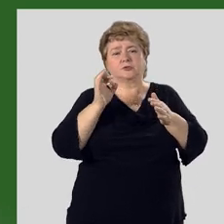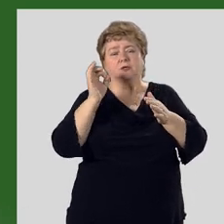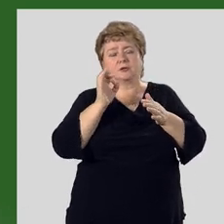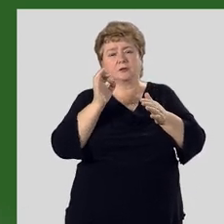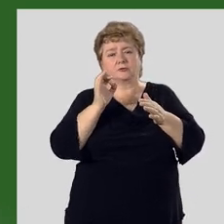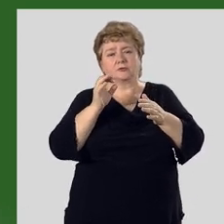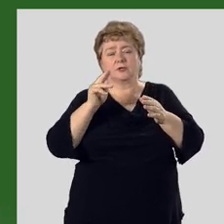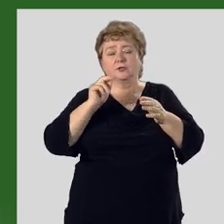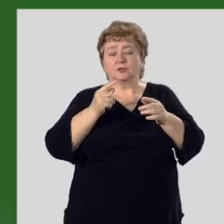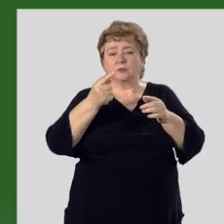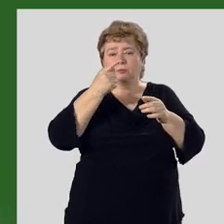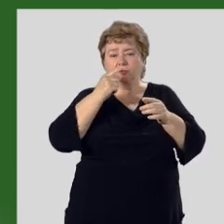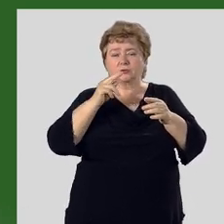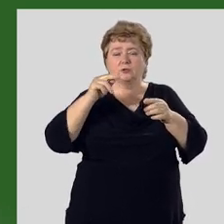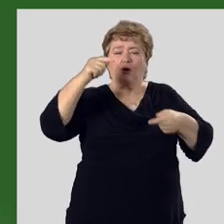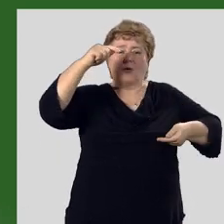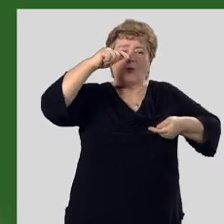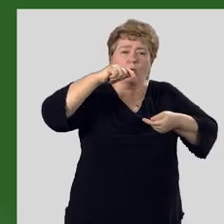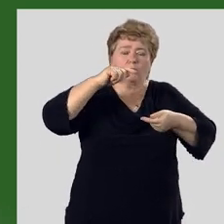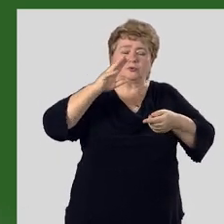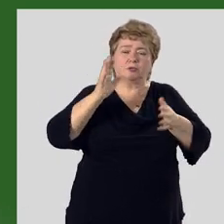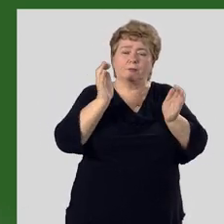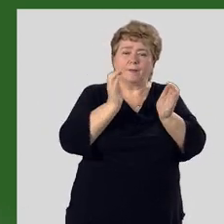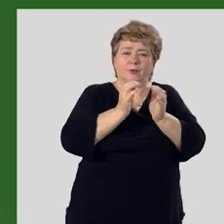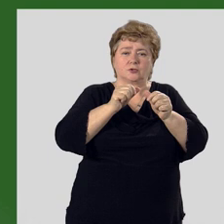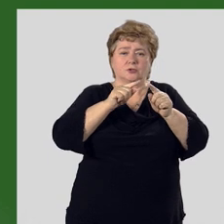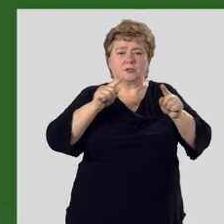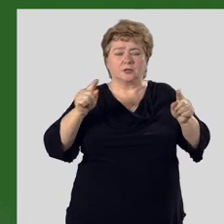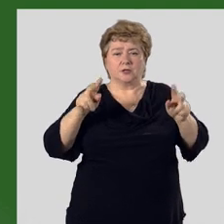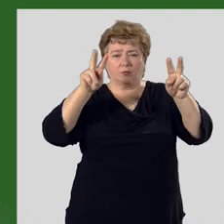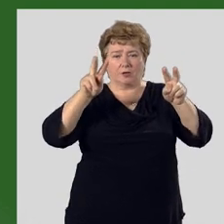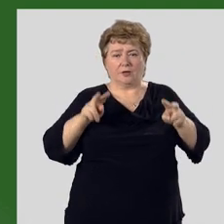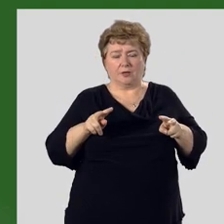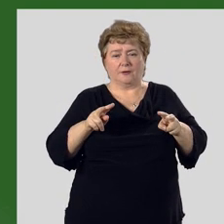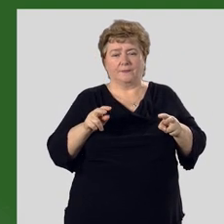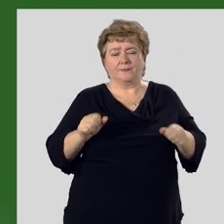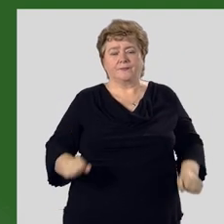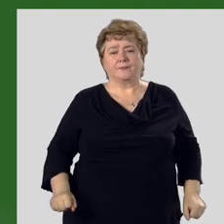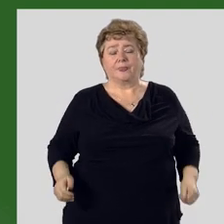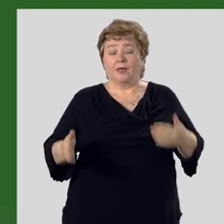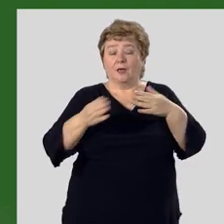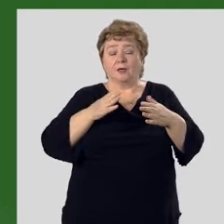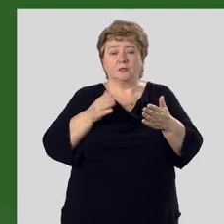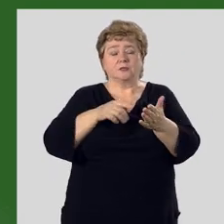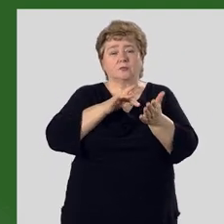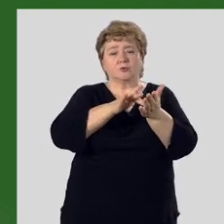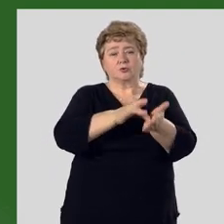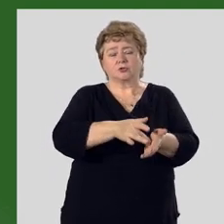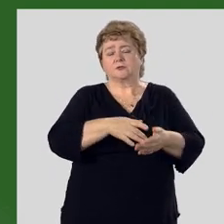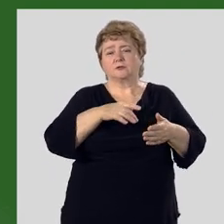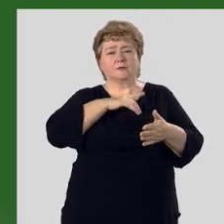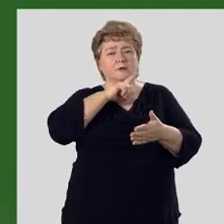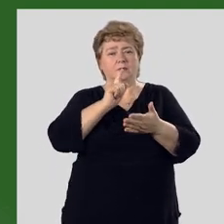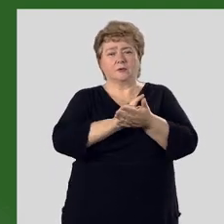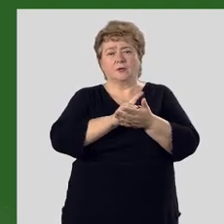градусов. Чем ближе к полюсу, тем меньше длина параллелей. Если путешествовать